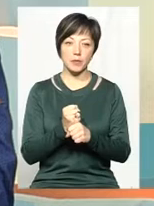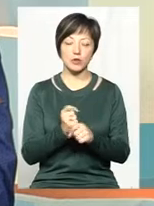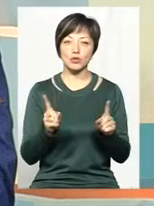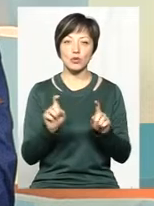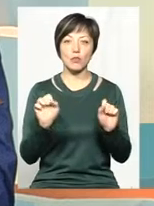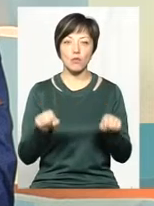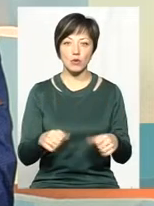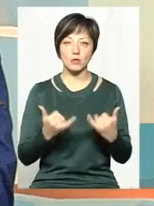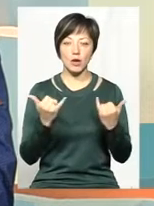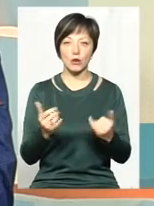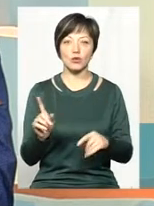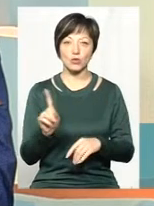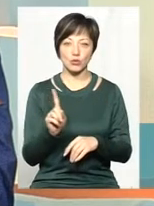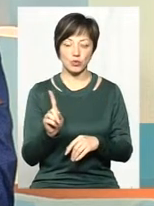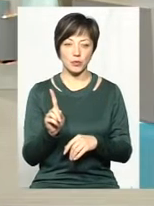що можемо для того, щоб